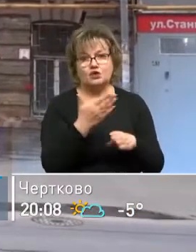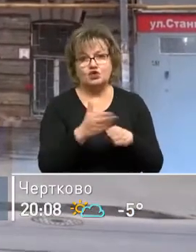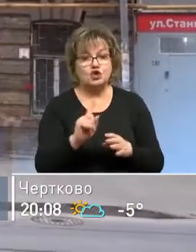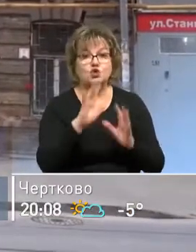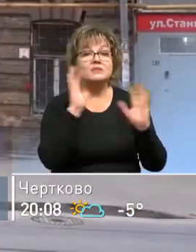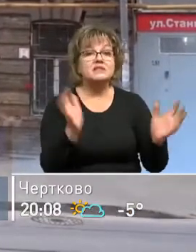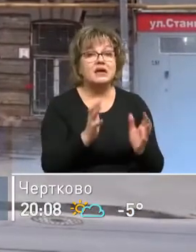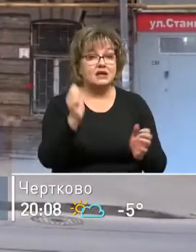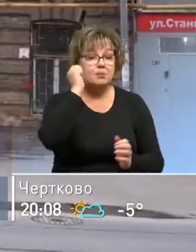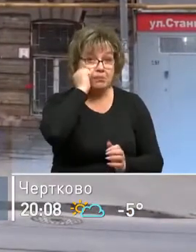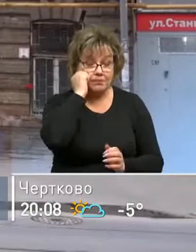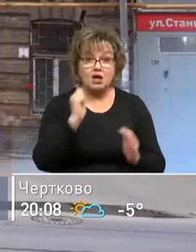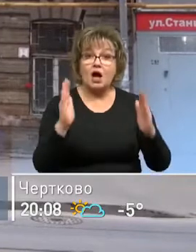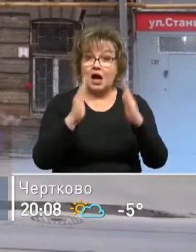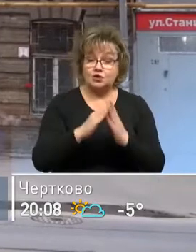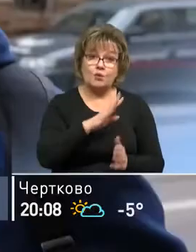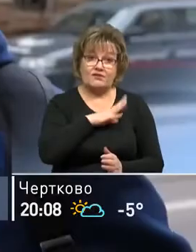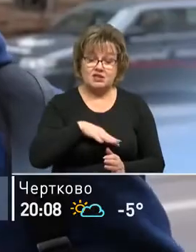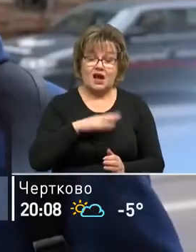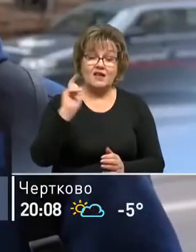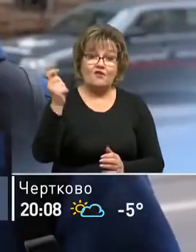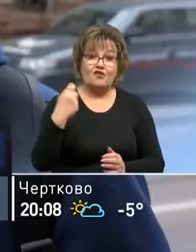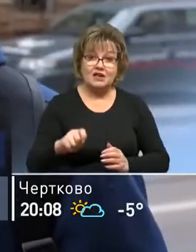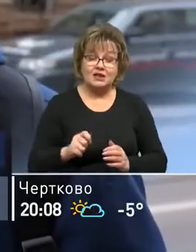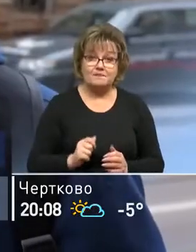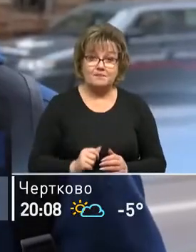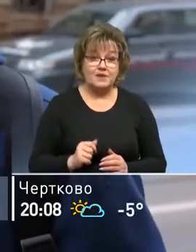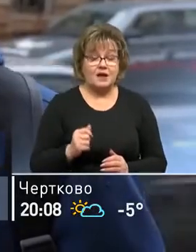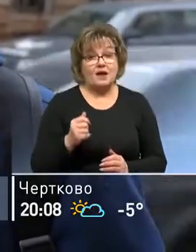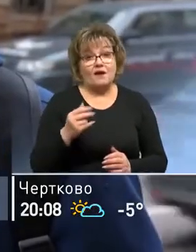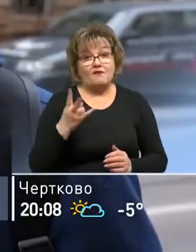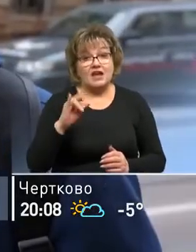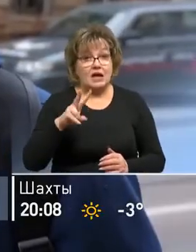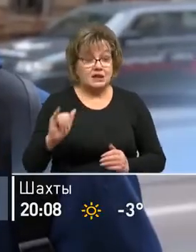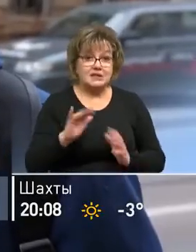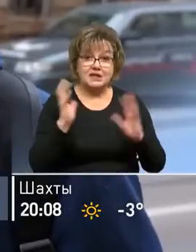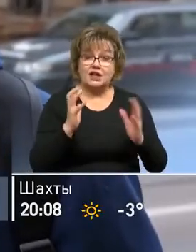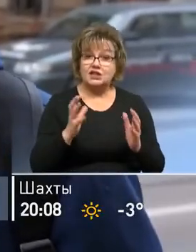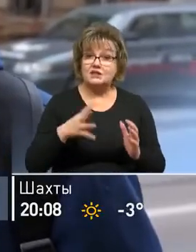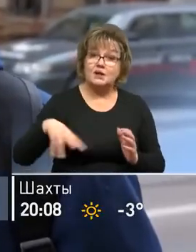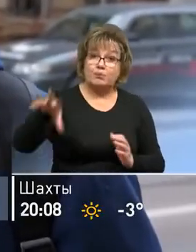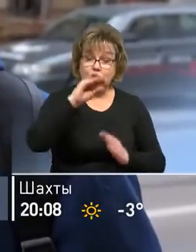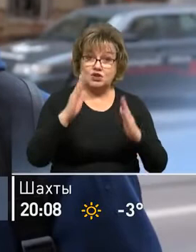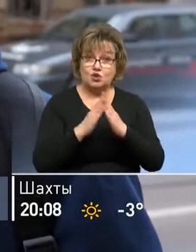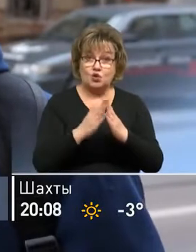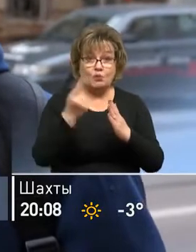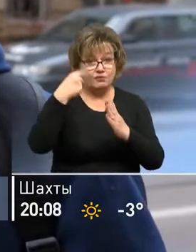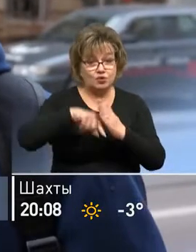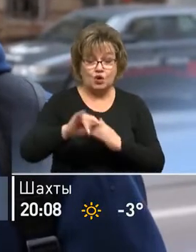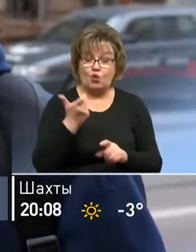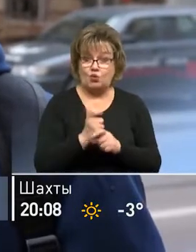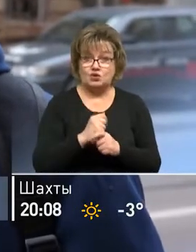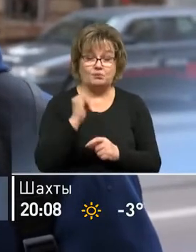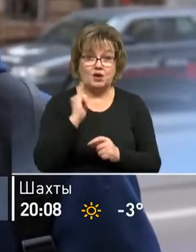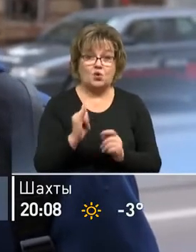чтобы сохранить память о доме ветераны войны вряд ли целые то он получится сохранить потому что состояние дома внутри очень плохое думаю вы сами